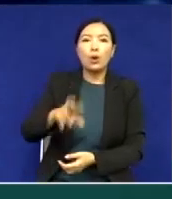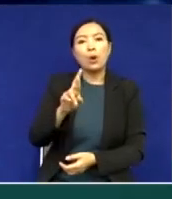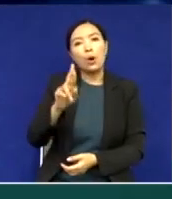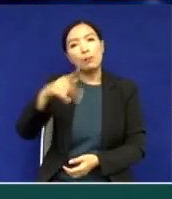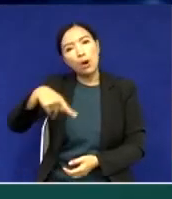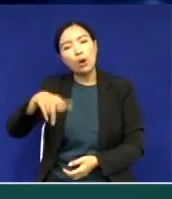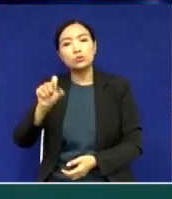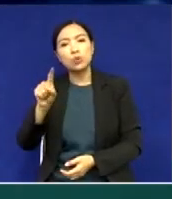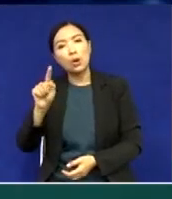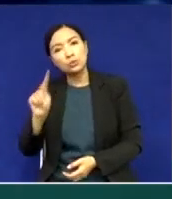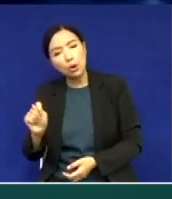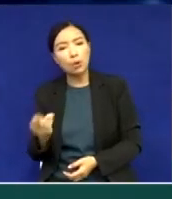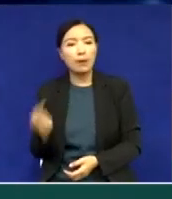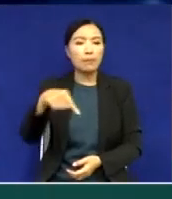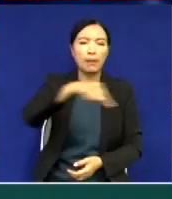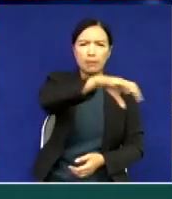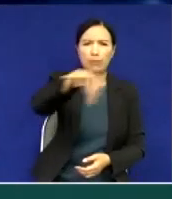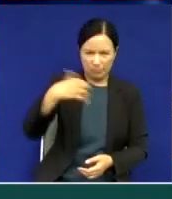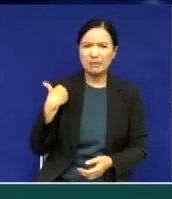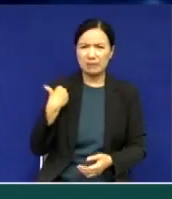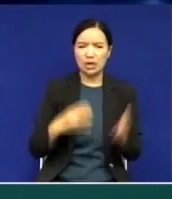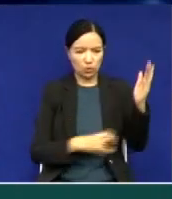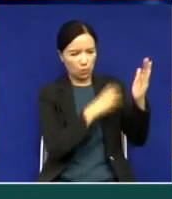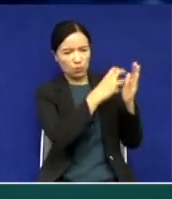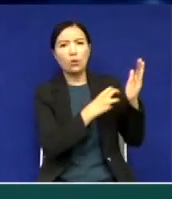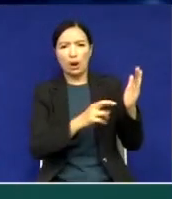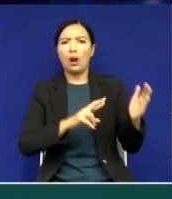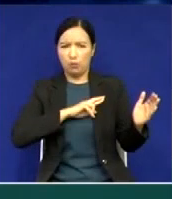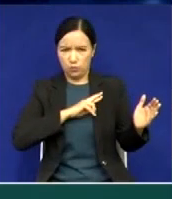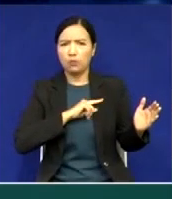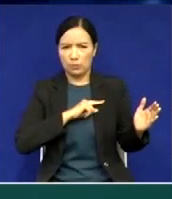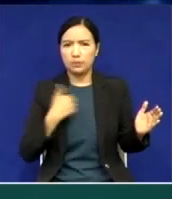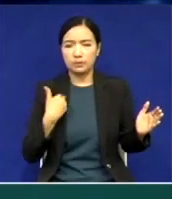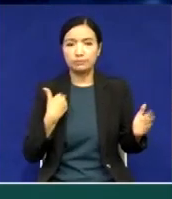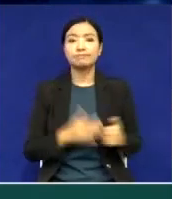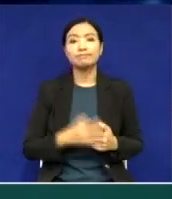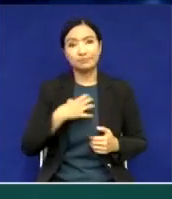อบในแต่ละพื้นที่นะครับระบบพวกนี้เรามีวางไว้หมดแล้วนะครับอยากให้